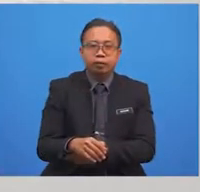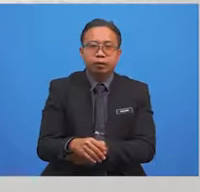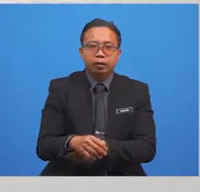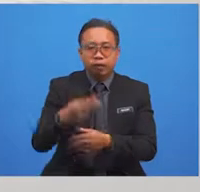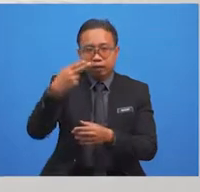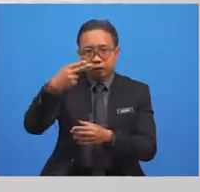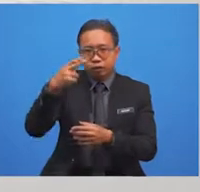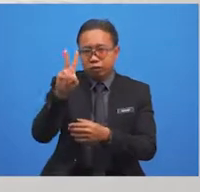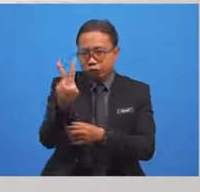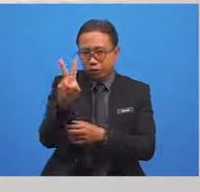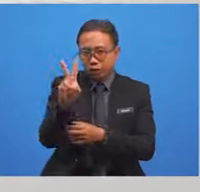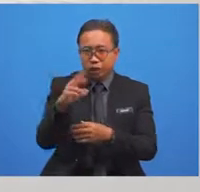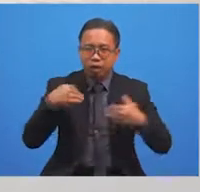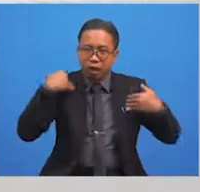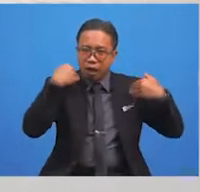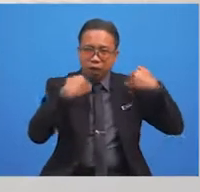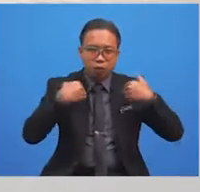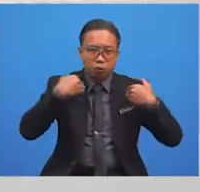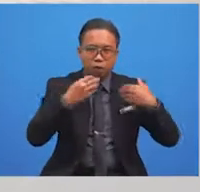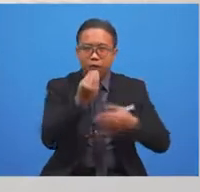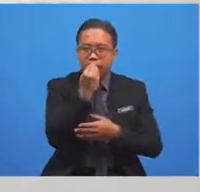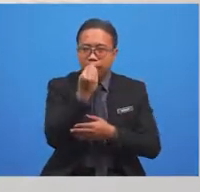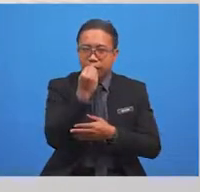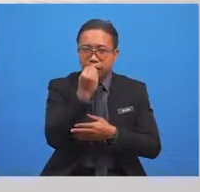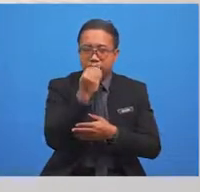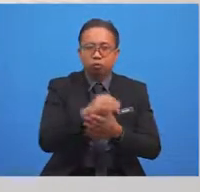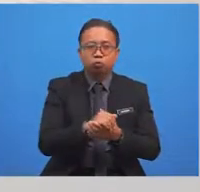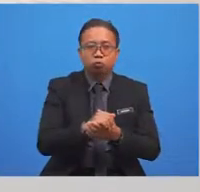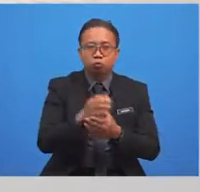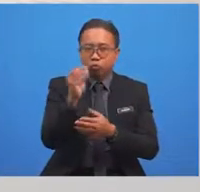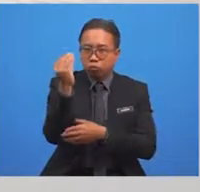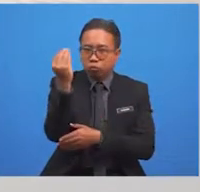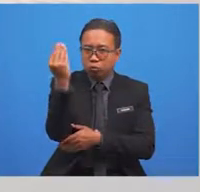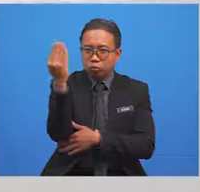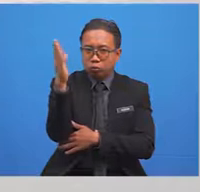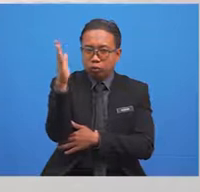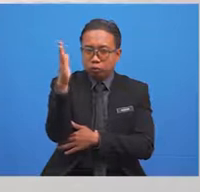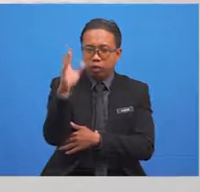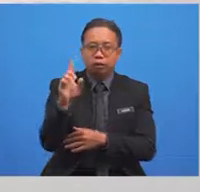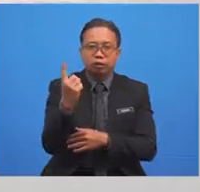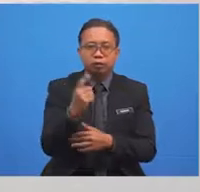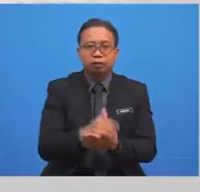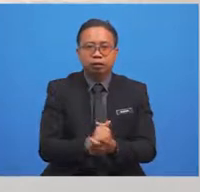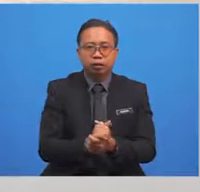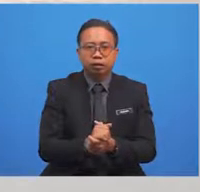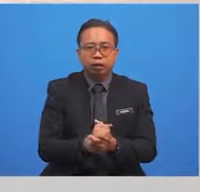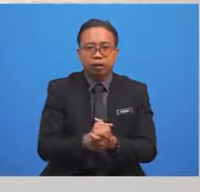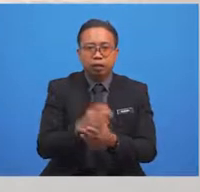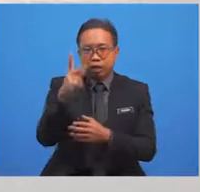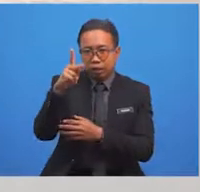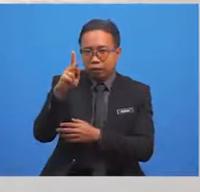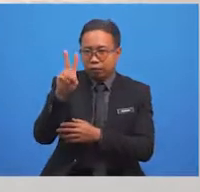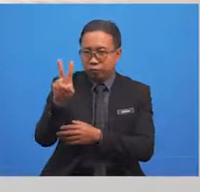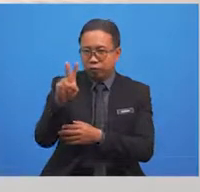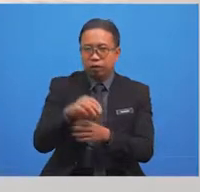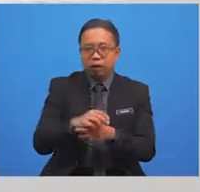pula, haiwan yang memakan tumbuh-tumbuhan sahaja. Dan carnivore,